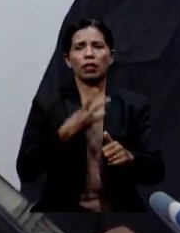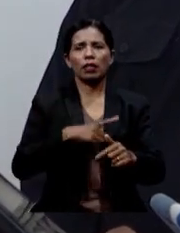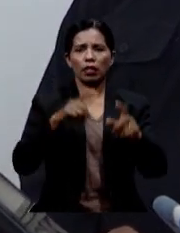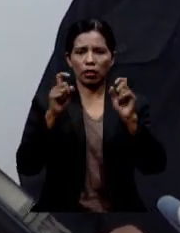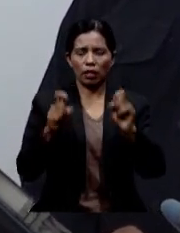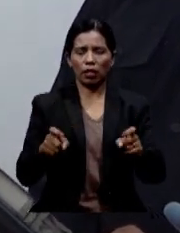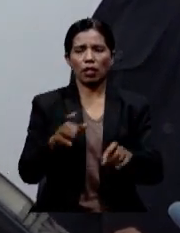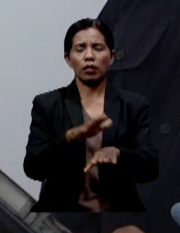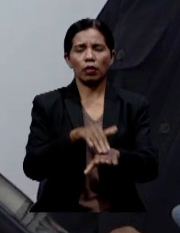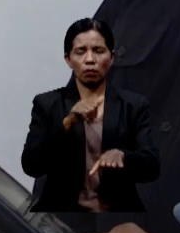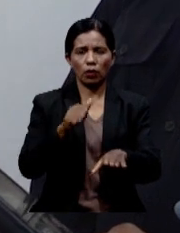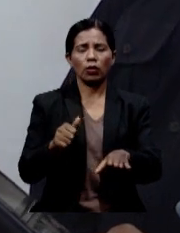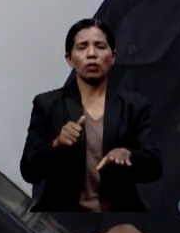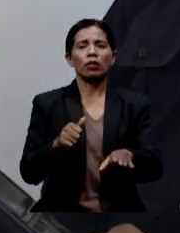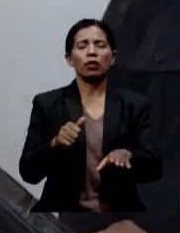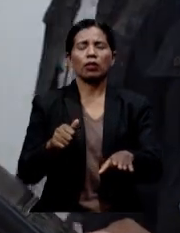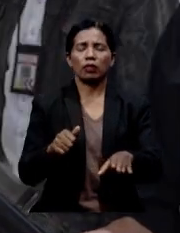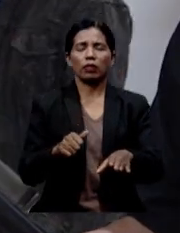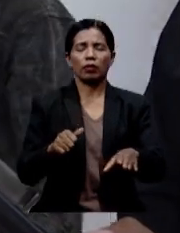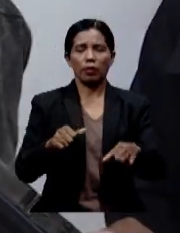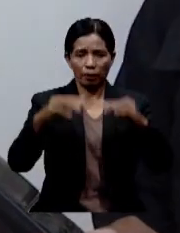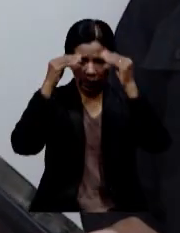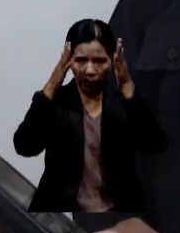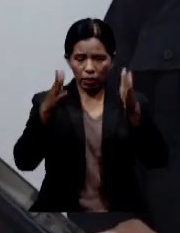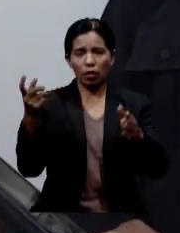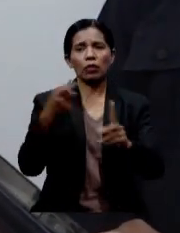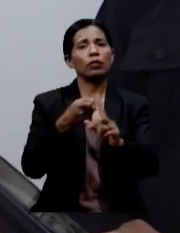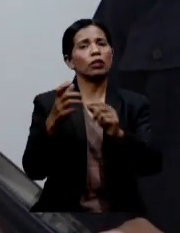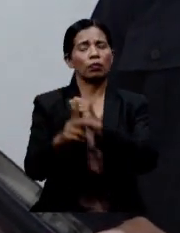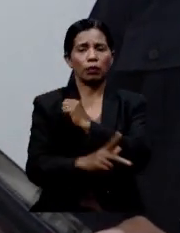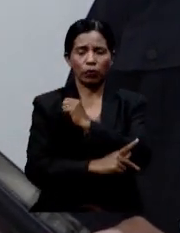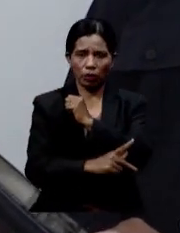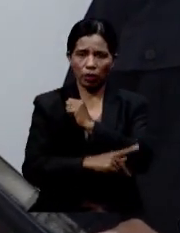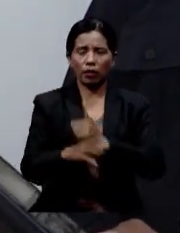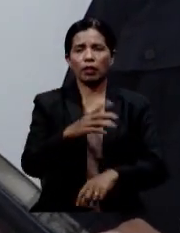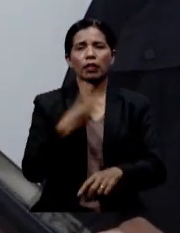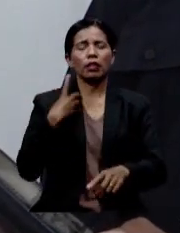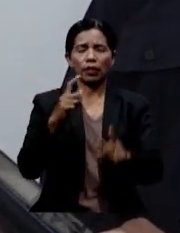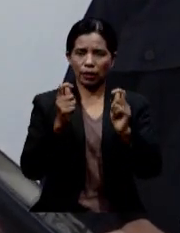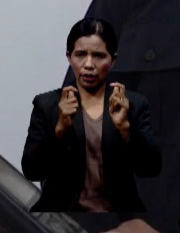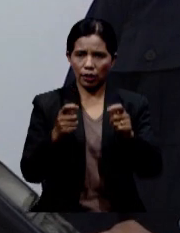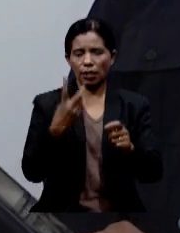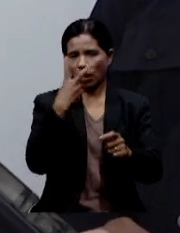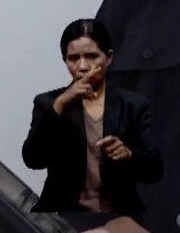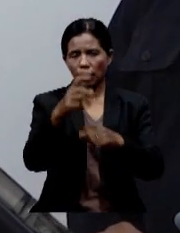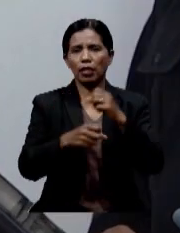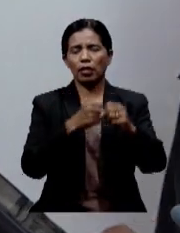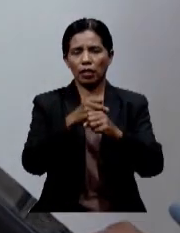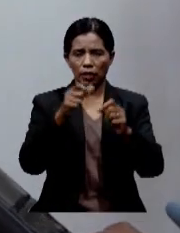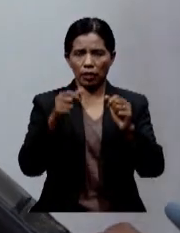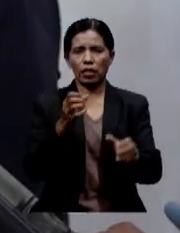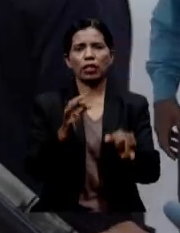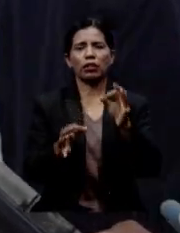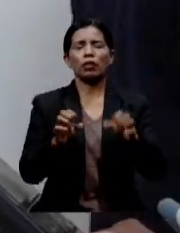halo recrutamento ia Portugal, ita koko ona tu hakazang atu hebel recrutamento ne sedu ita koko tok haretinan idane karik